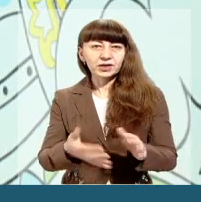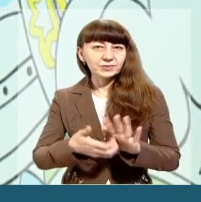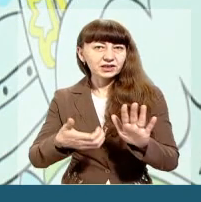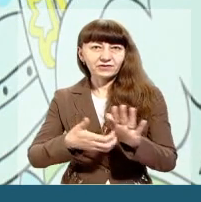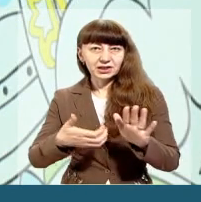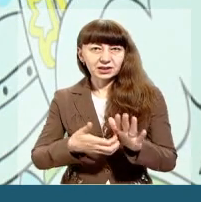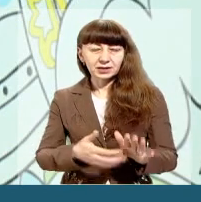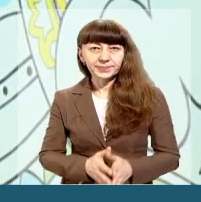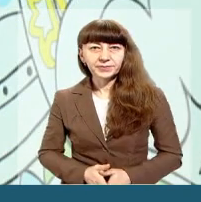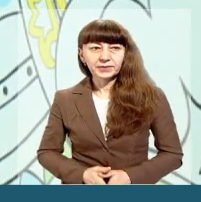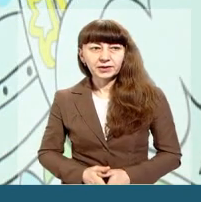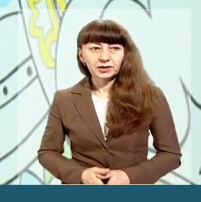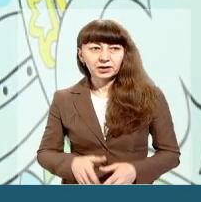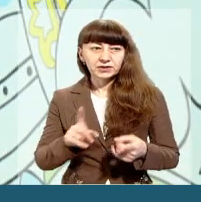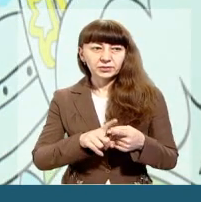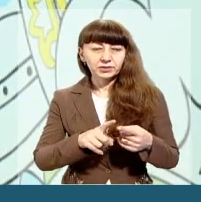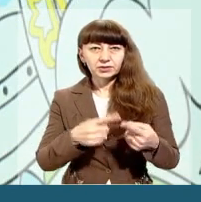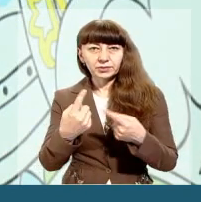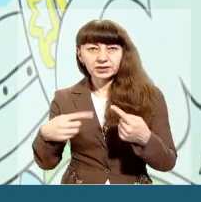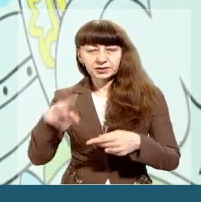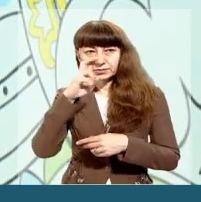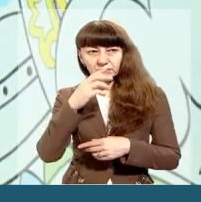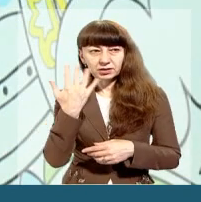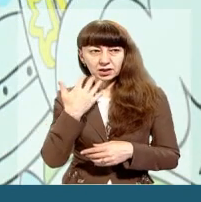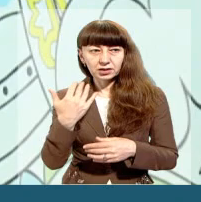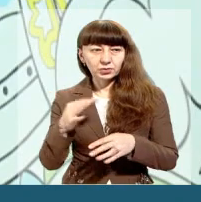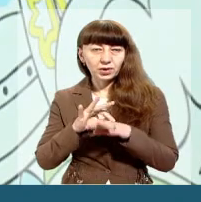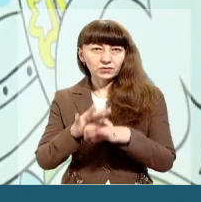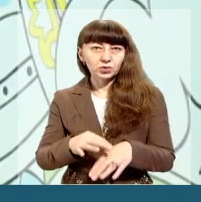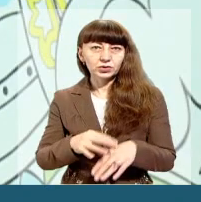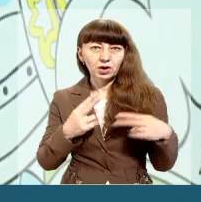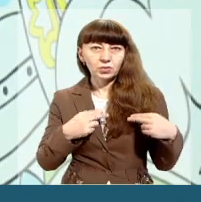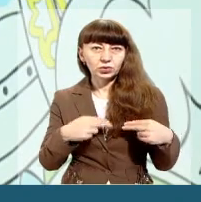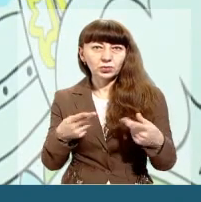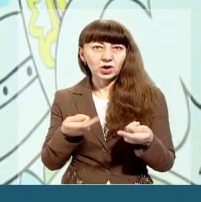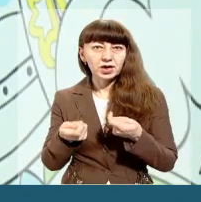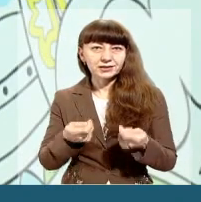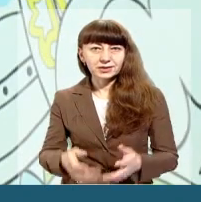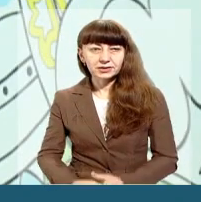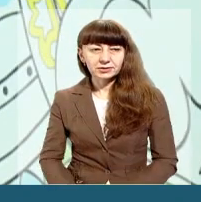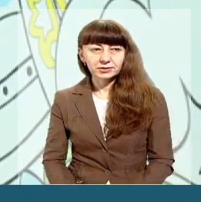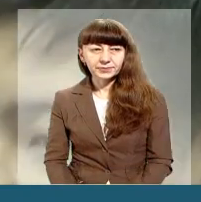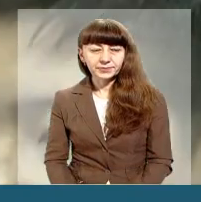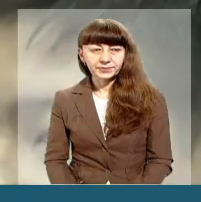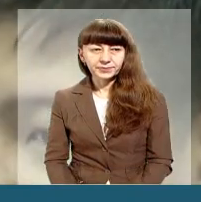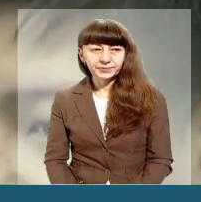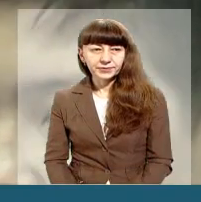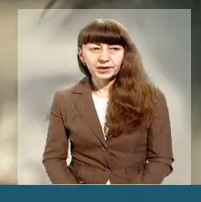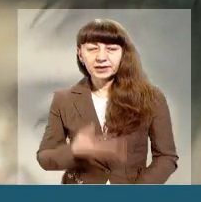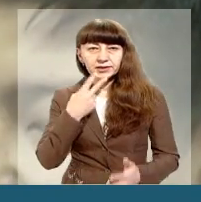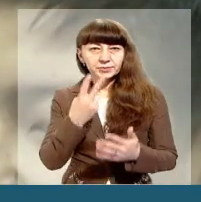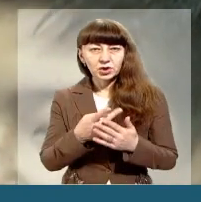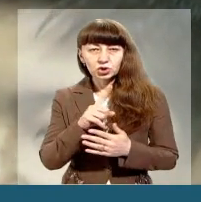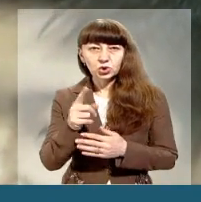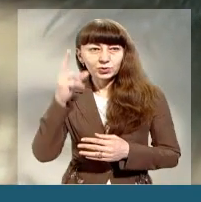специалистов, взаимодействия с другими странами, там, когда они проводят какую-то работу по координации судов. Несмотря на то,